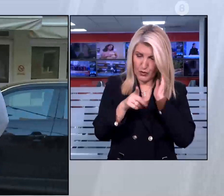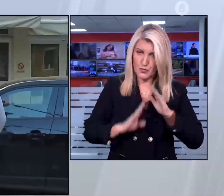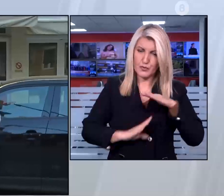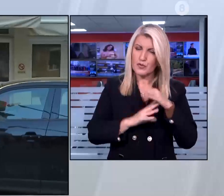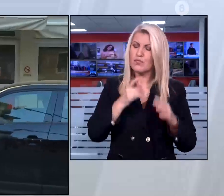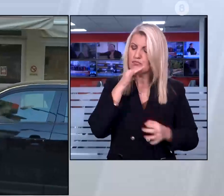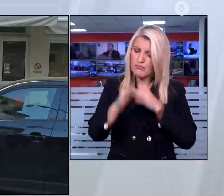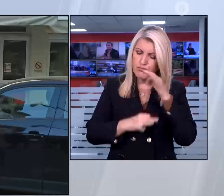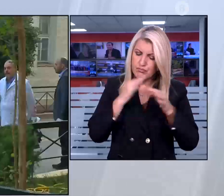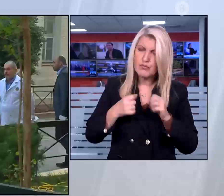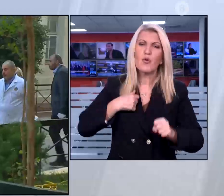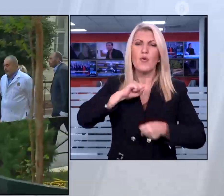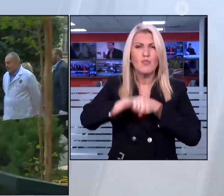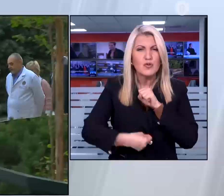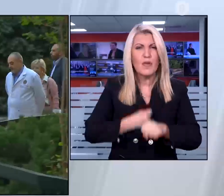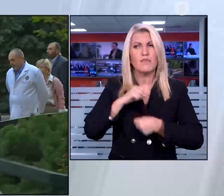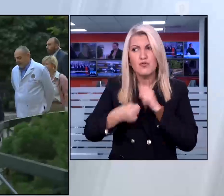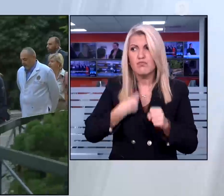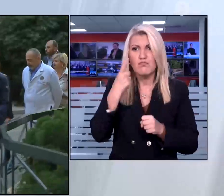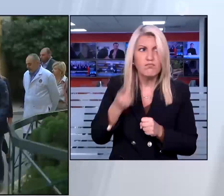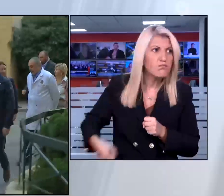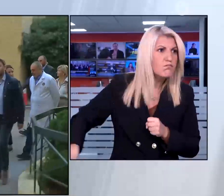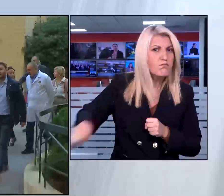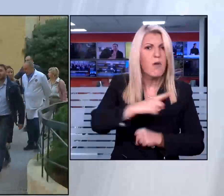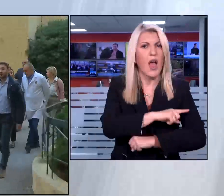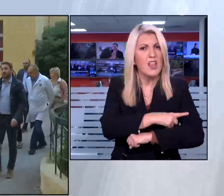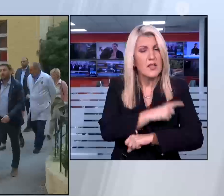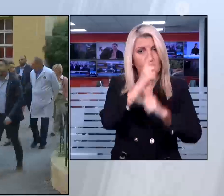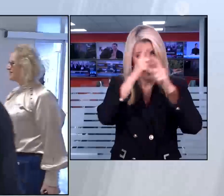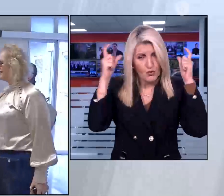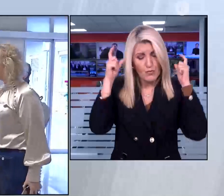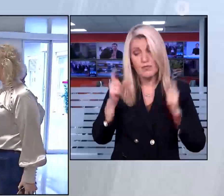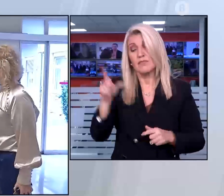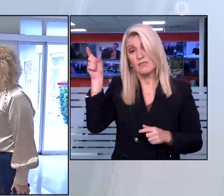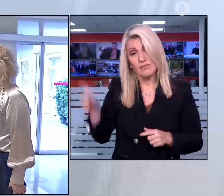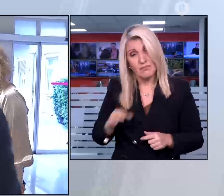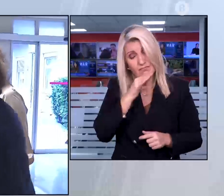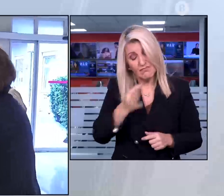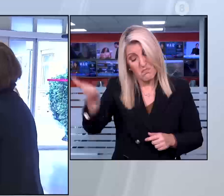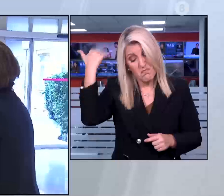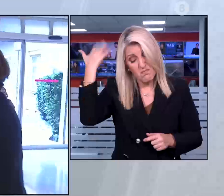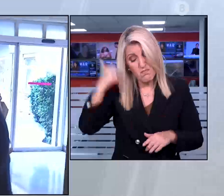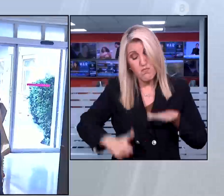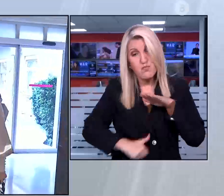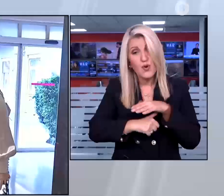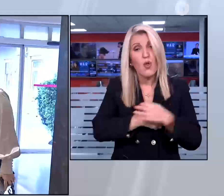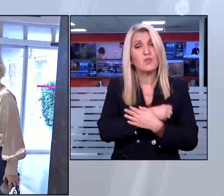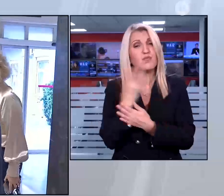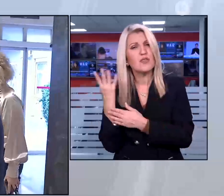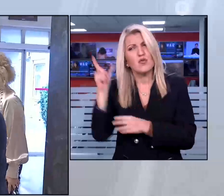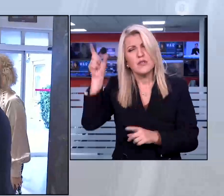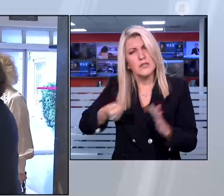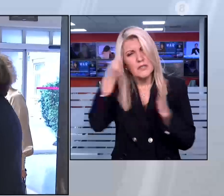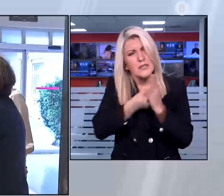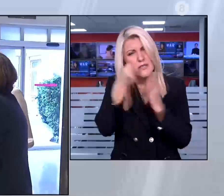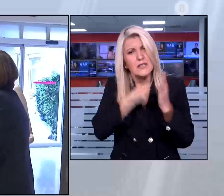ιδιαίτερα στις προσπάθειες που κάνει το προσωπικό του νοσοκομείου και αναφέρθηκε στην προκάτοχό του Φόφη Γεννηματά, που είχε πρωταγωνιστήσει στην πρόληψη για τον καρκίνο